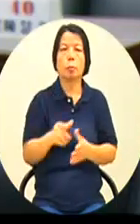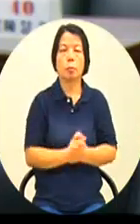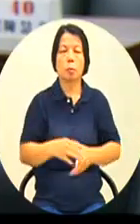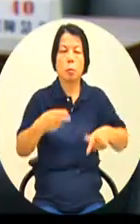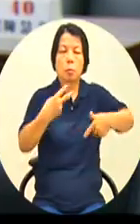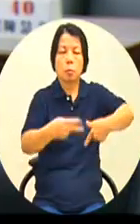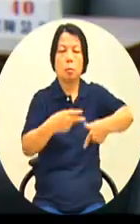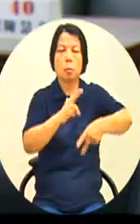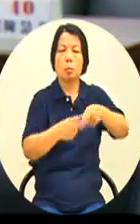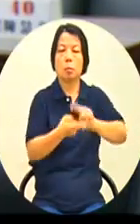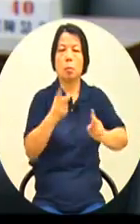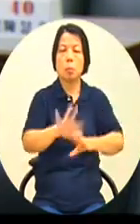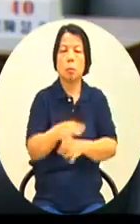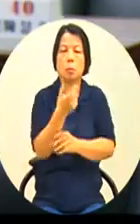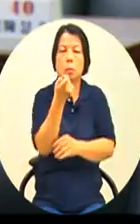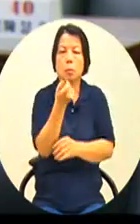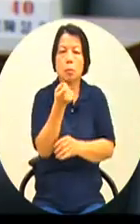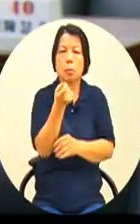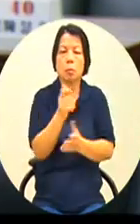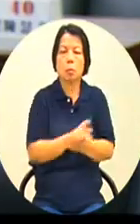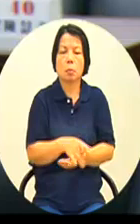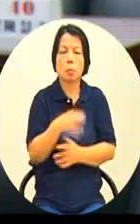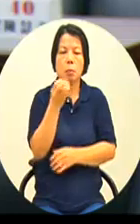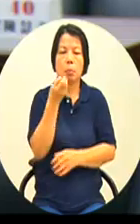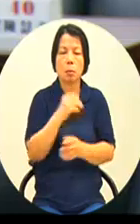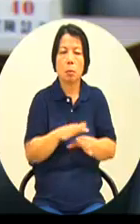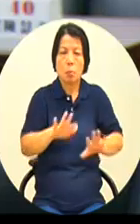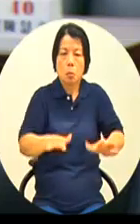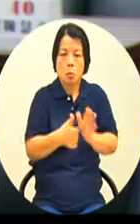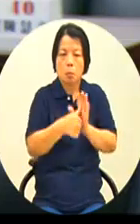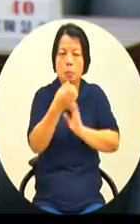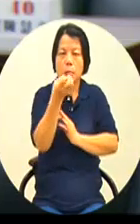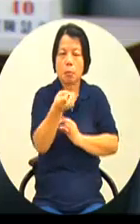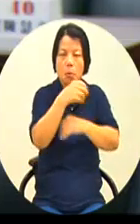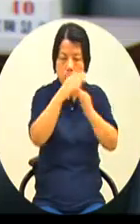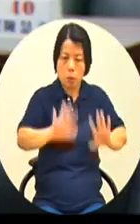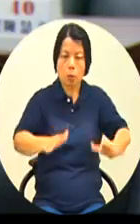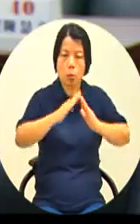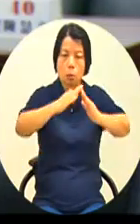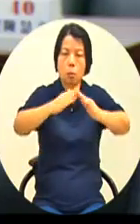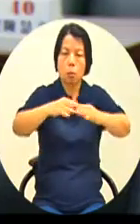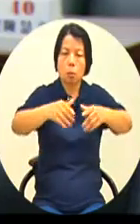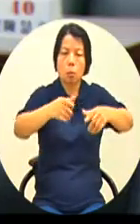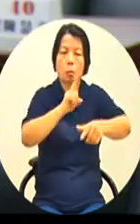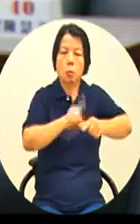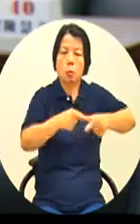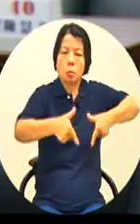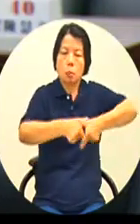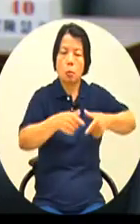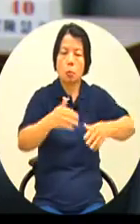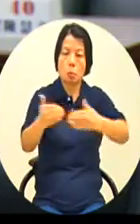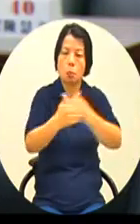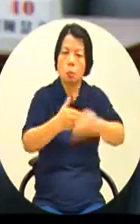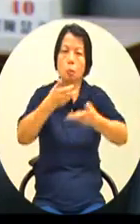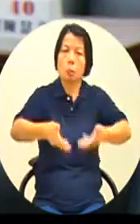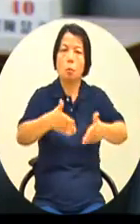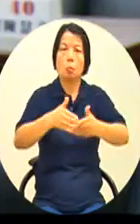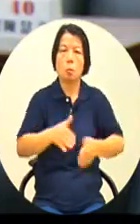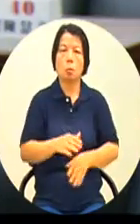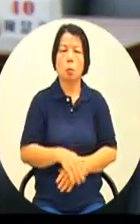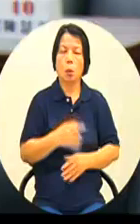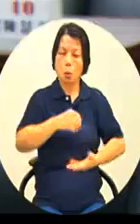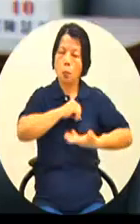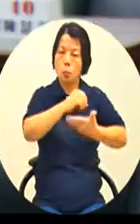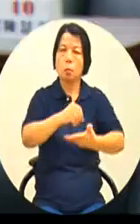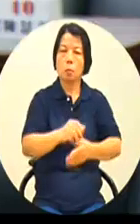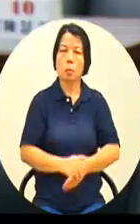一个小所在嘛，一个不起眼的所在。即摆林务是新都心，交通是有够重要的。所以我阁要阁建议